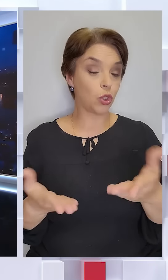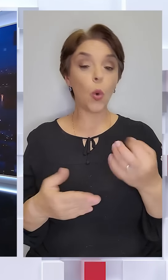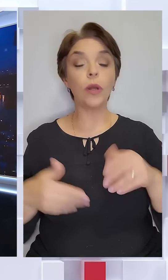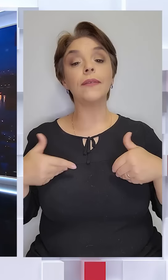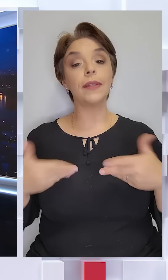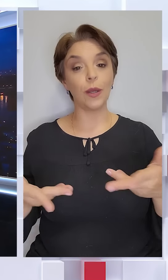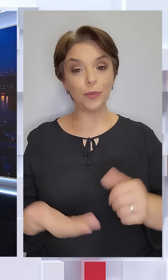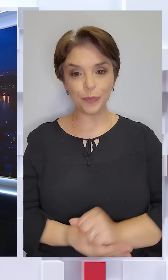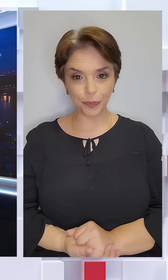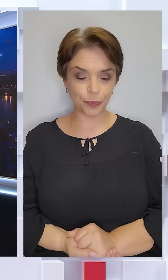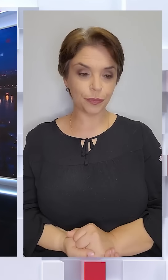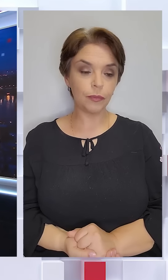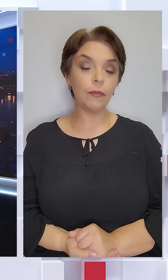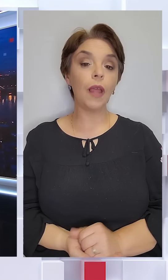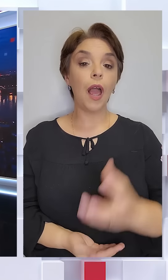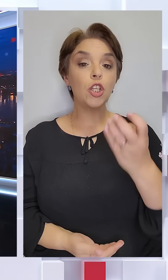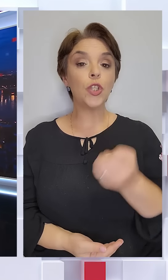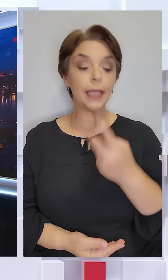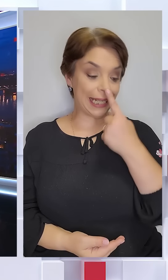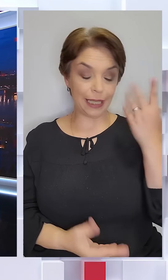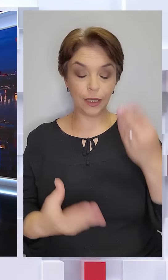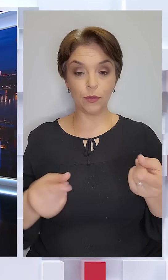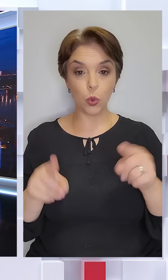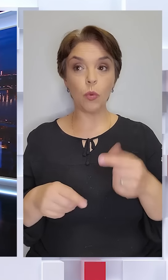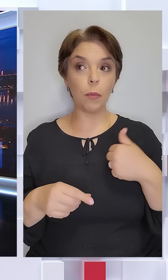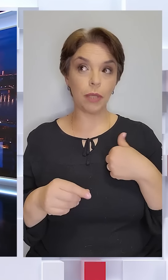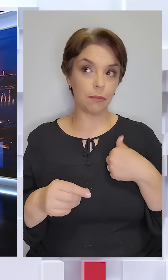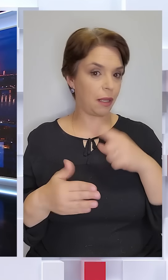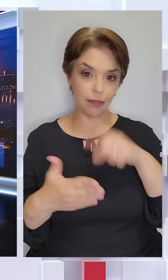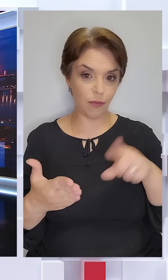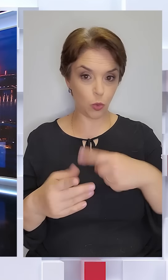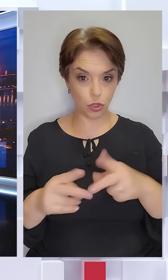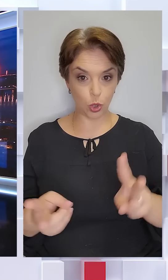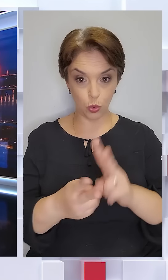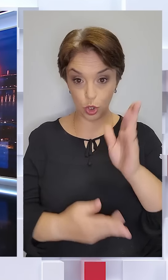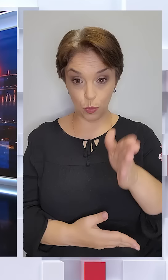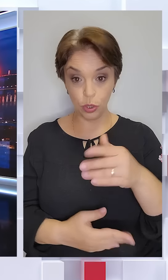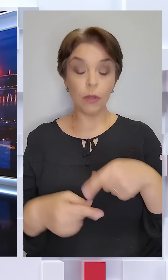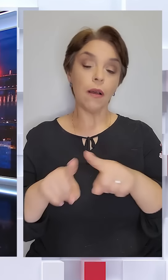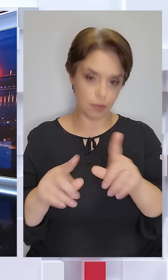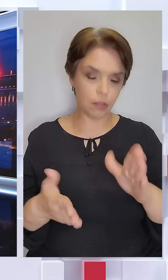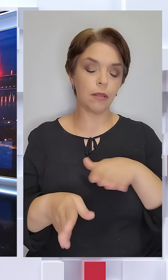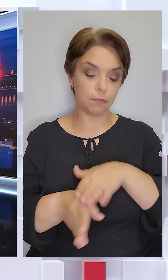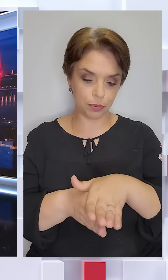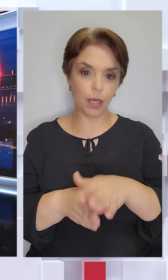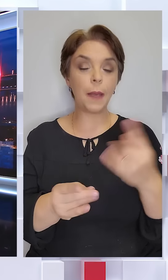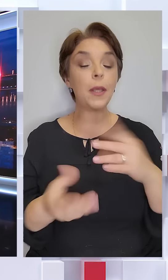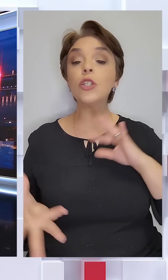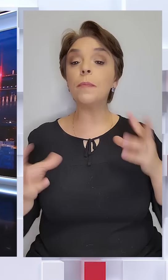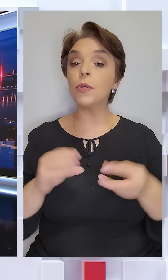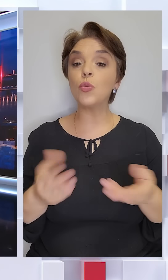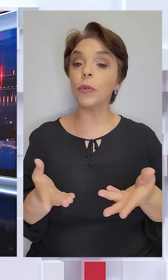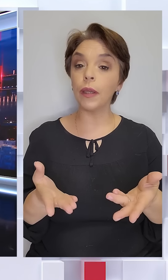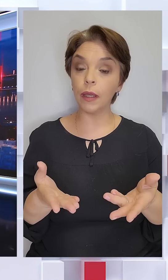Олю, вітаю. Ще кілька днів тому, напевно, ми не вірили, що ця зустріч відбудеться. Вона все ж відбулася. Які перші